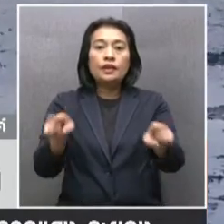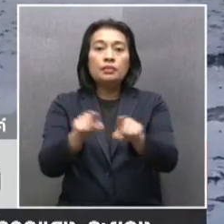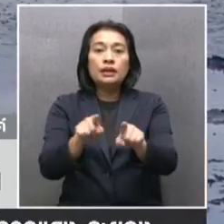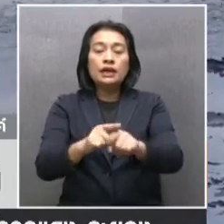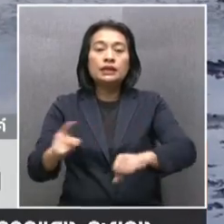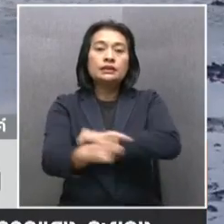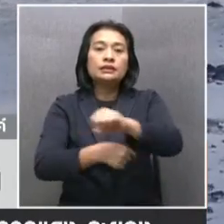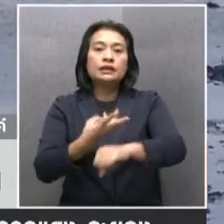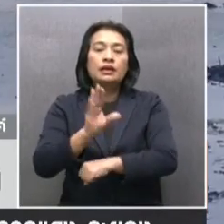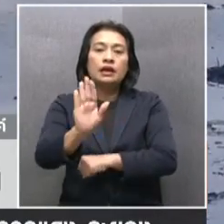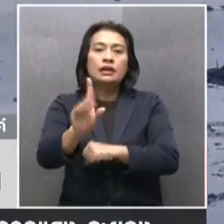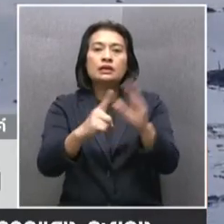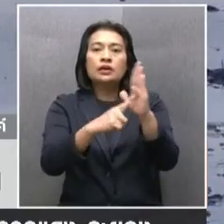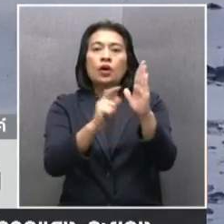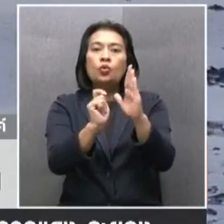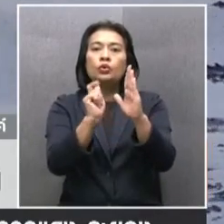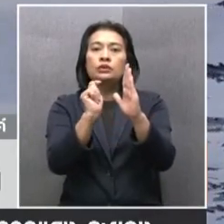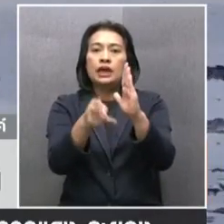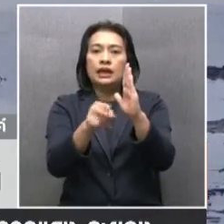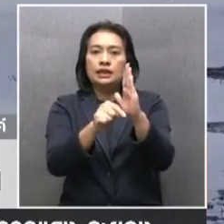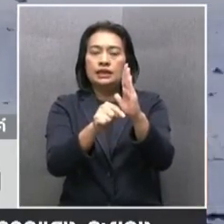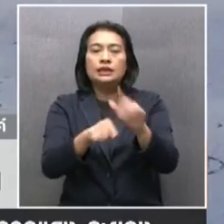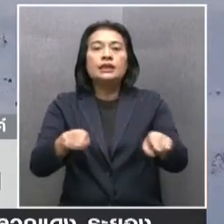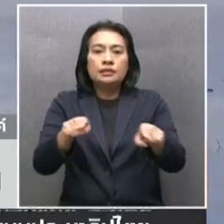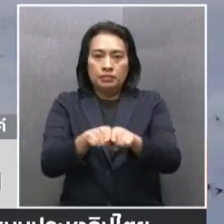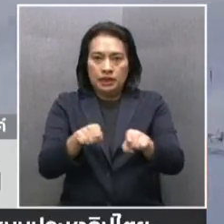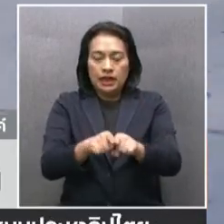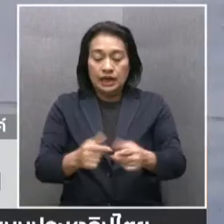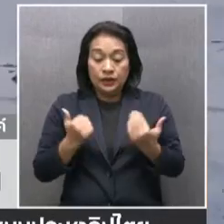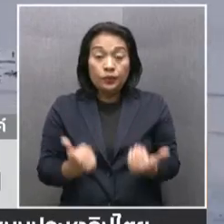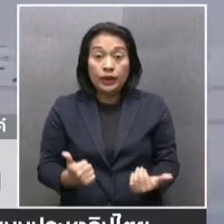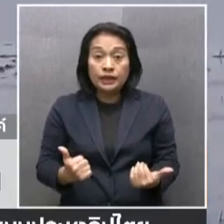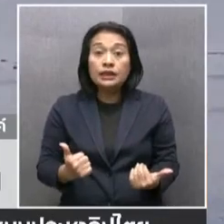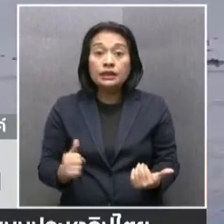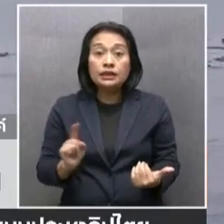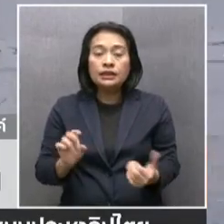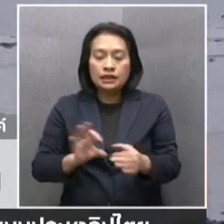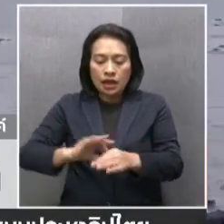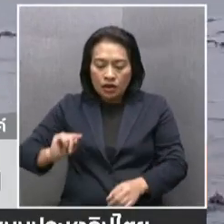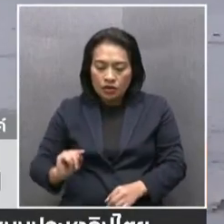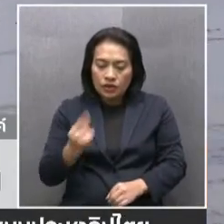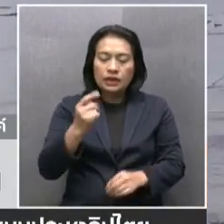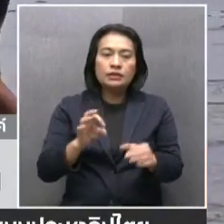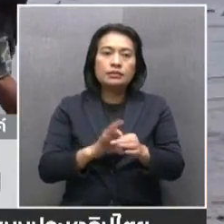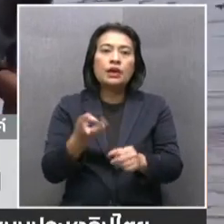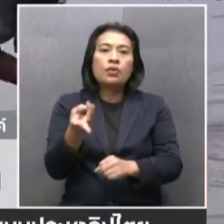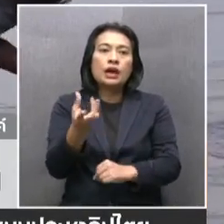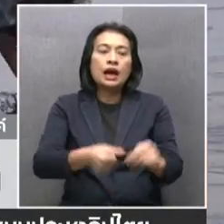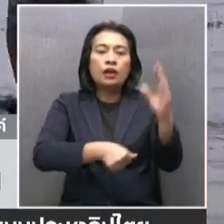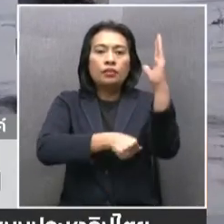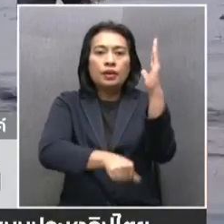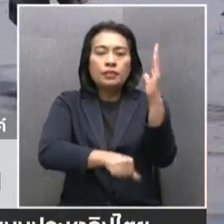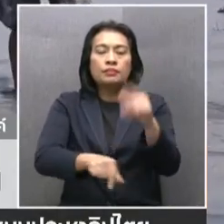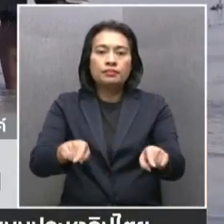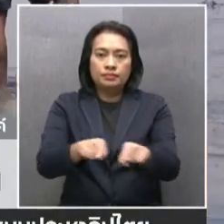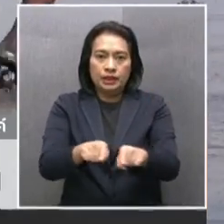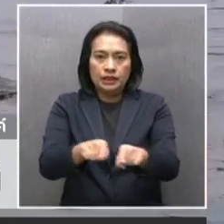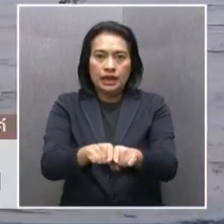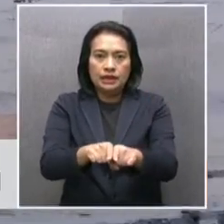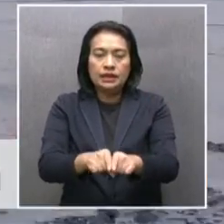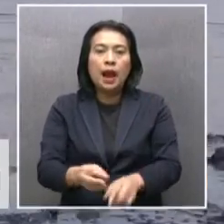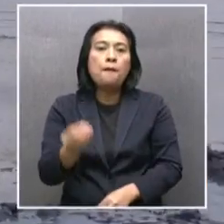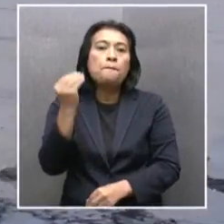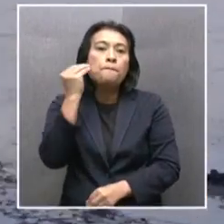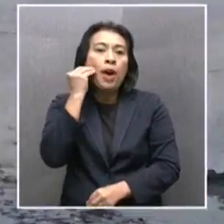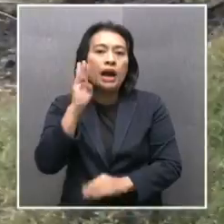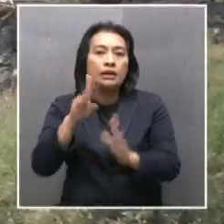ที่จังหวัดอุทัยธานีต่างถือฤกษ์ดีวันพฤชมงคลเริ่มฤดูการเพาะปลูกข้าวอย่างชาวนาบ้านบุญลือครับ